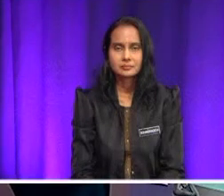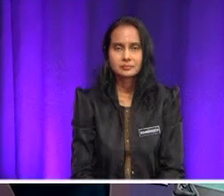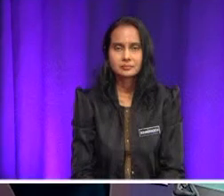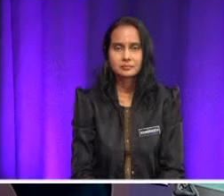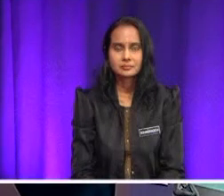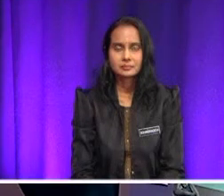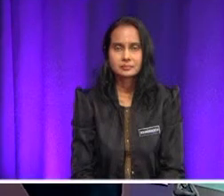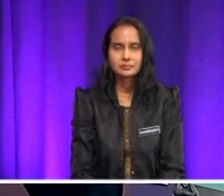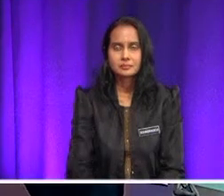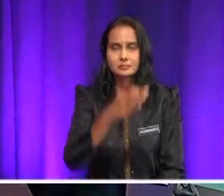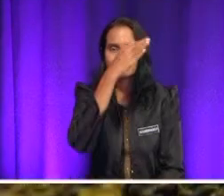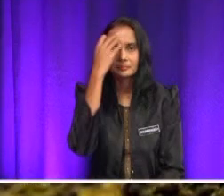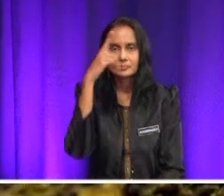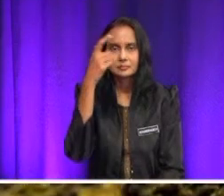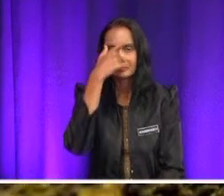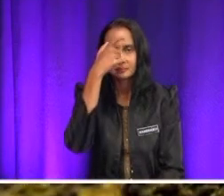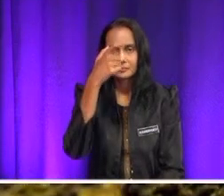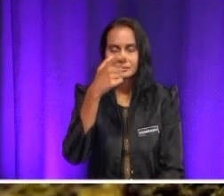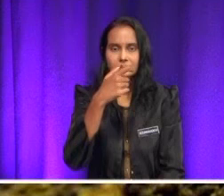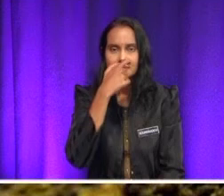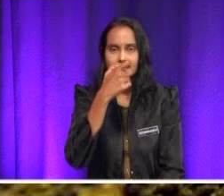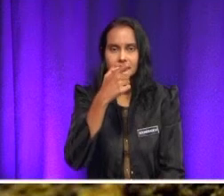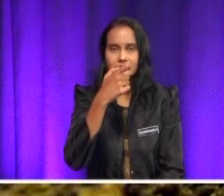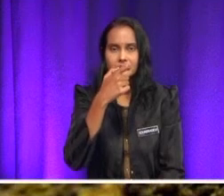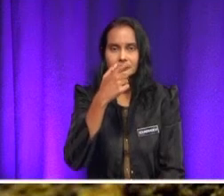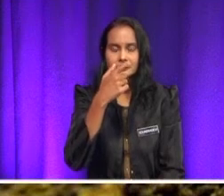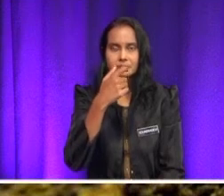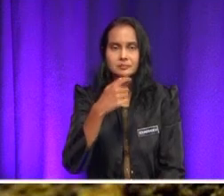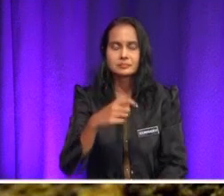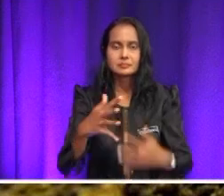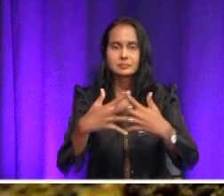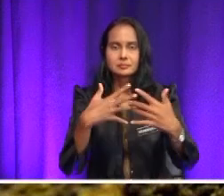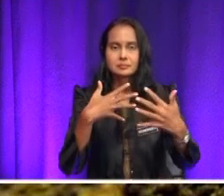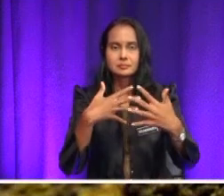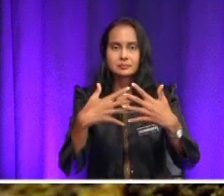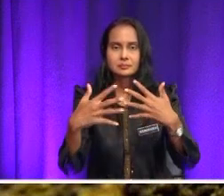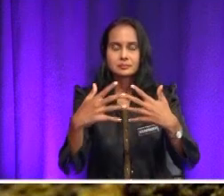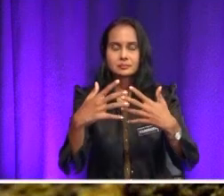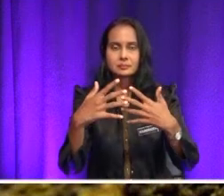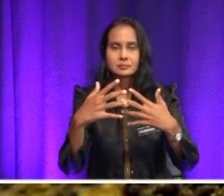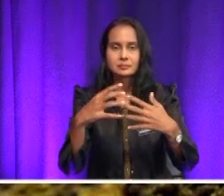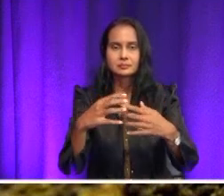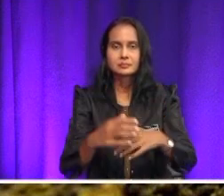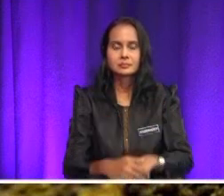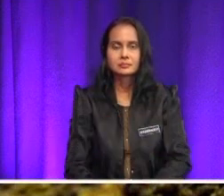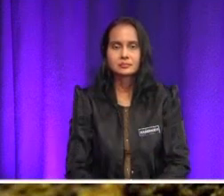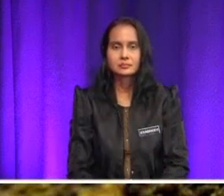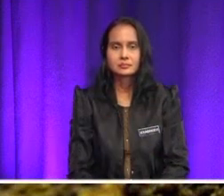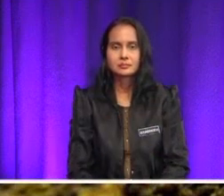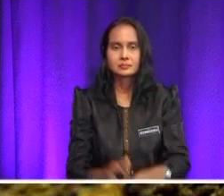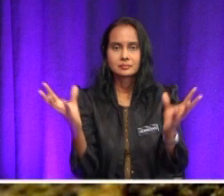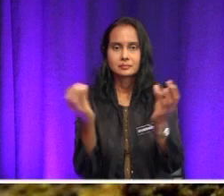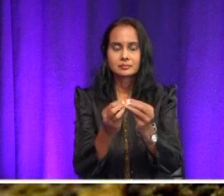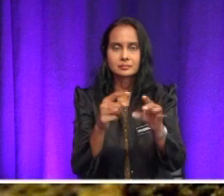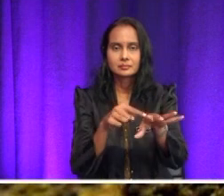Oke Pak tulain yang mempengaruhi keadaan transpirasi adalah Jumlah daun kelebaran daun dan juga jumlah stoma Oke